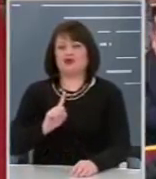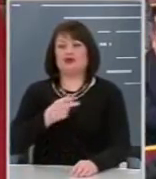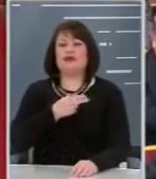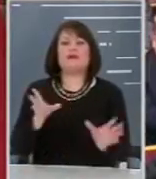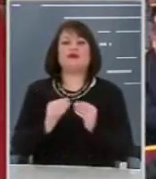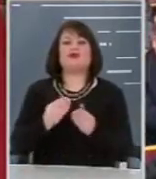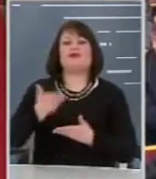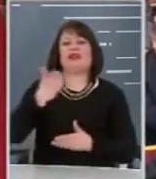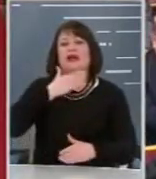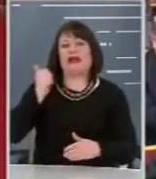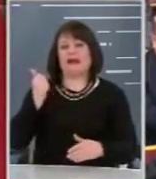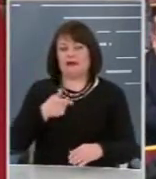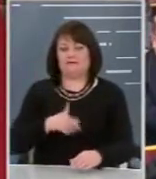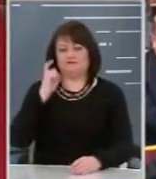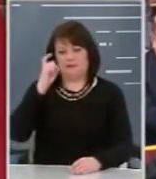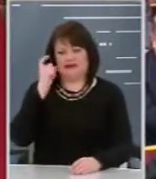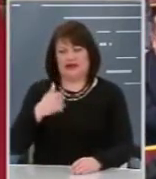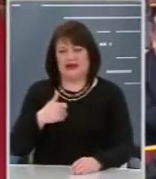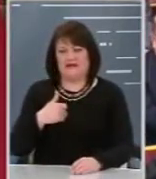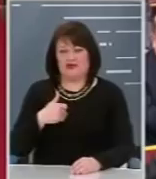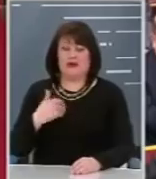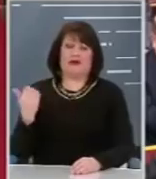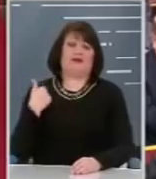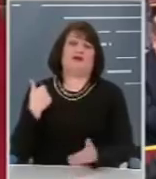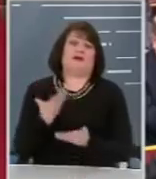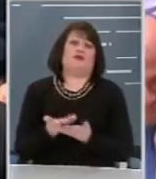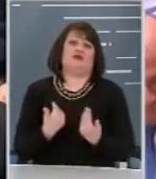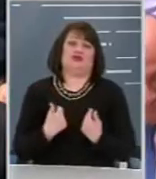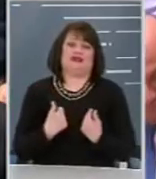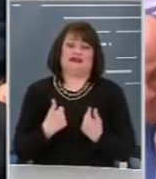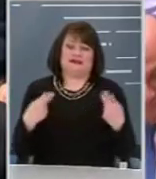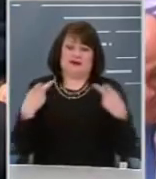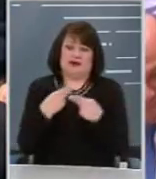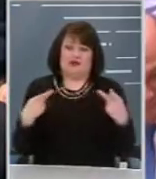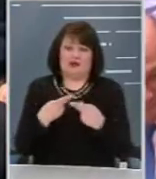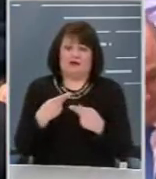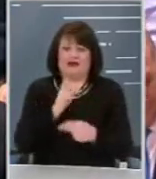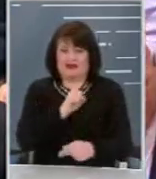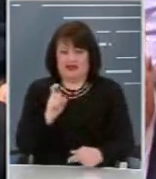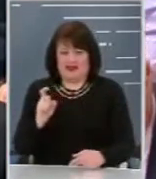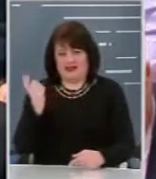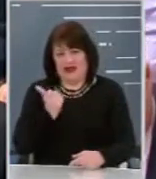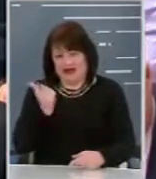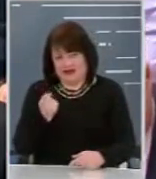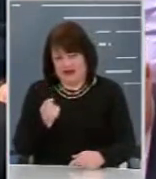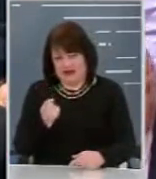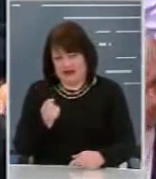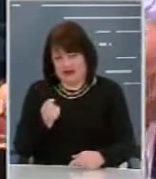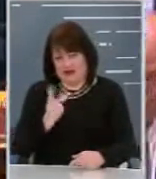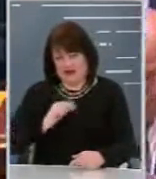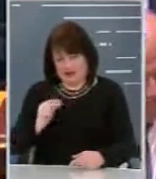παρακαλώ, κύριε Τσίπρα, ότι δεν μας εισηγείστε να κουρέψουμε και εμείς τα δάνεια όπως κουρέψατε τα δικά σας, έτσι δεν